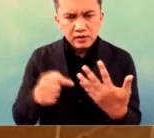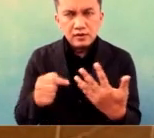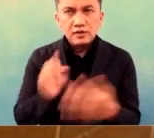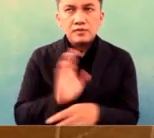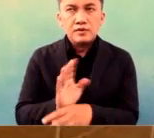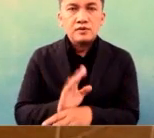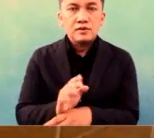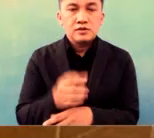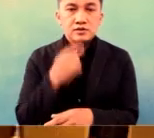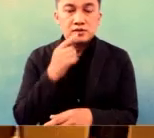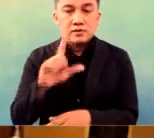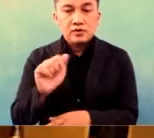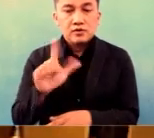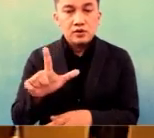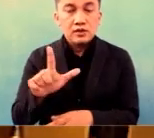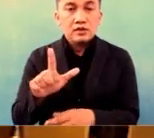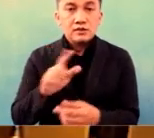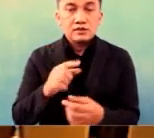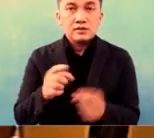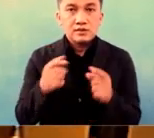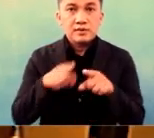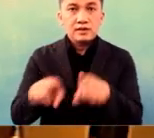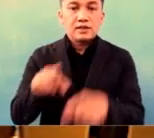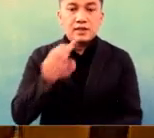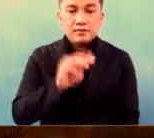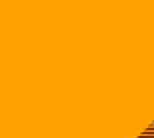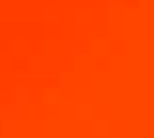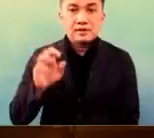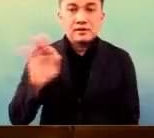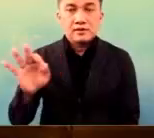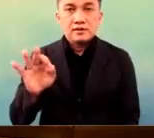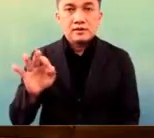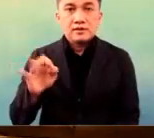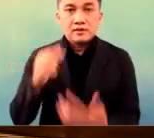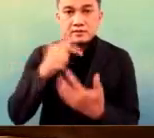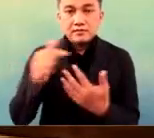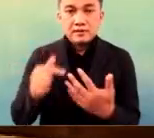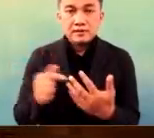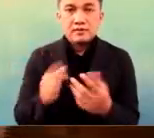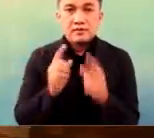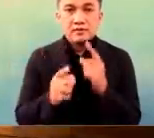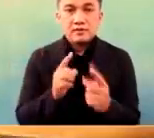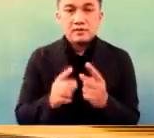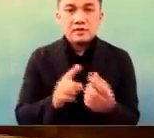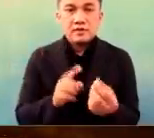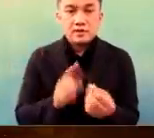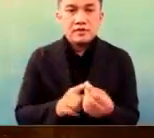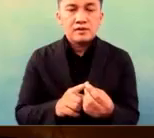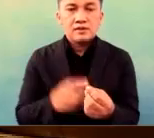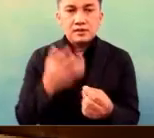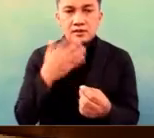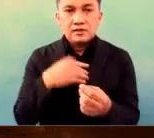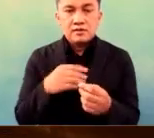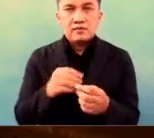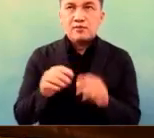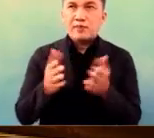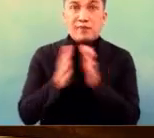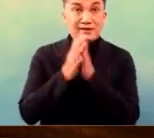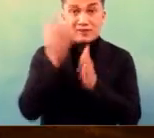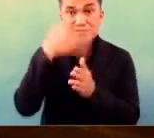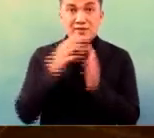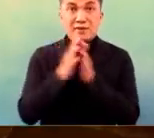may agam-agam pa. Narito ang kabilang pahayag. Well, mas maganda kasi pag mga widescreen, diba? So